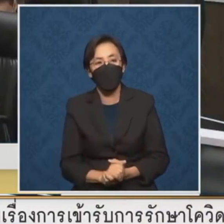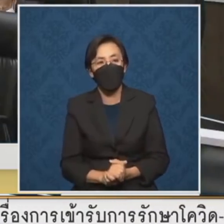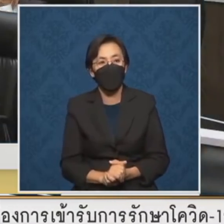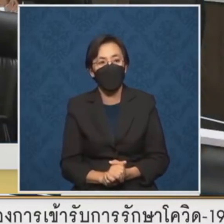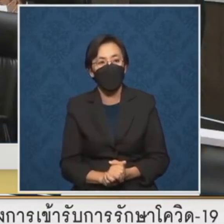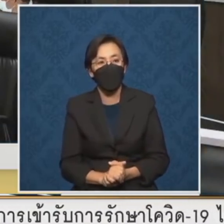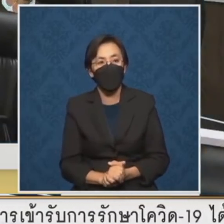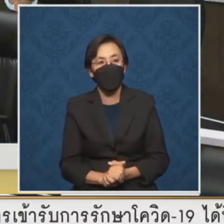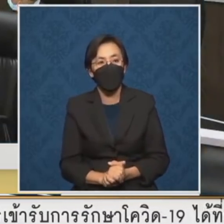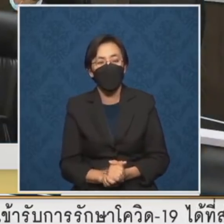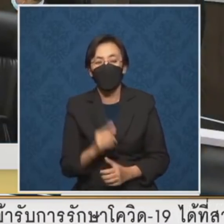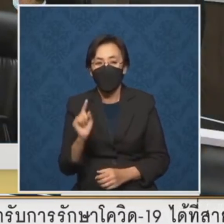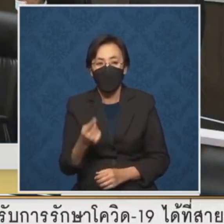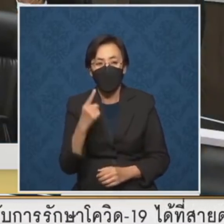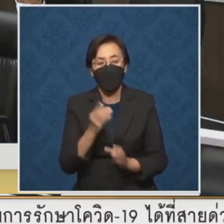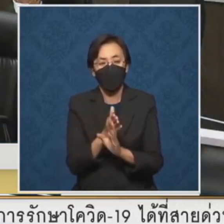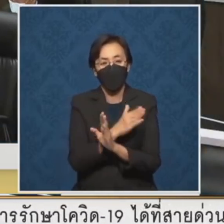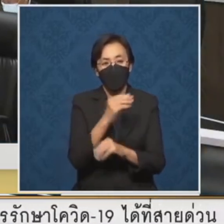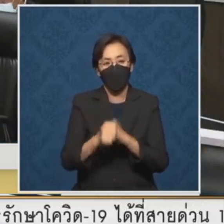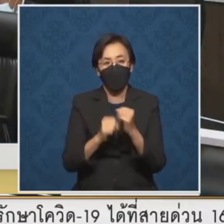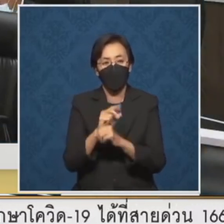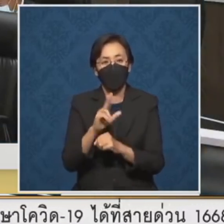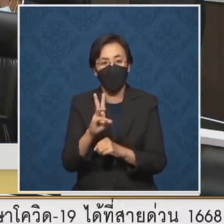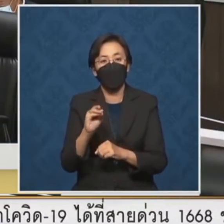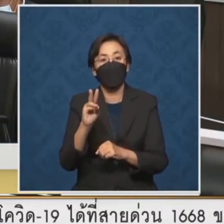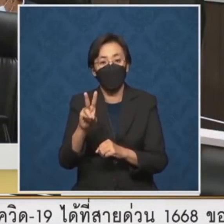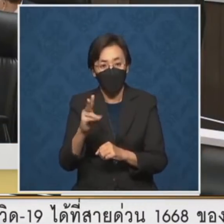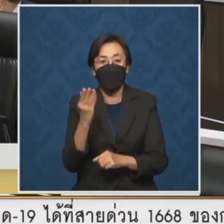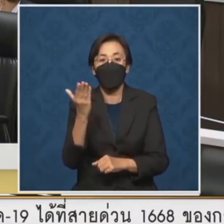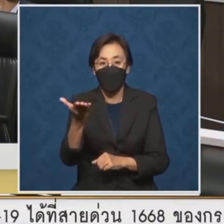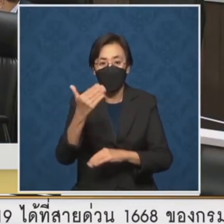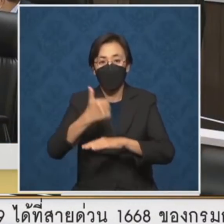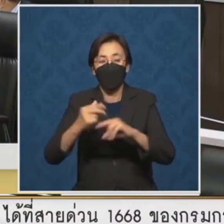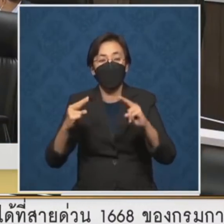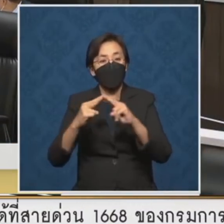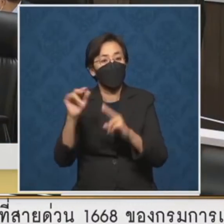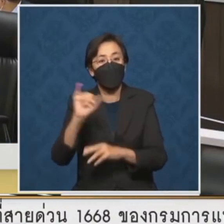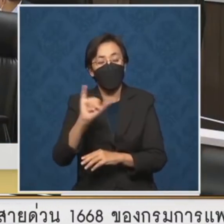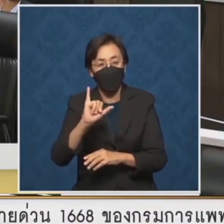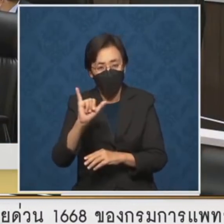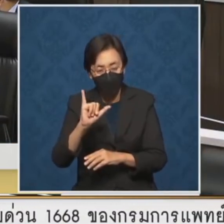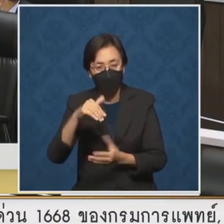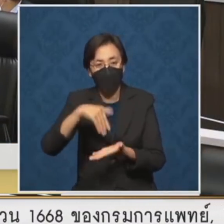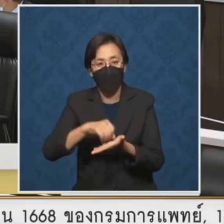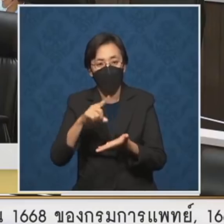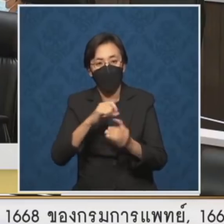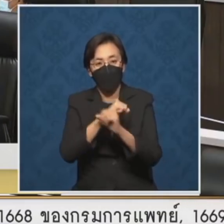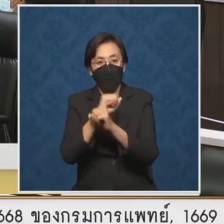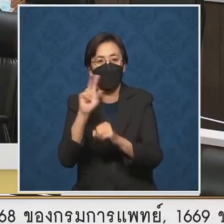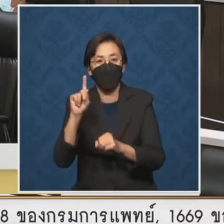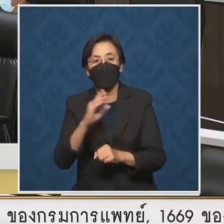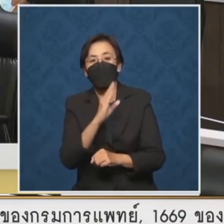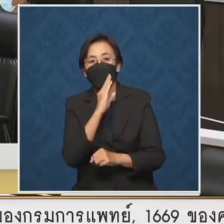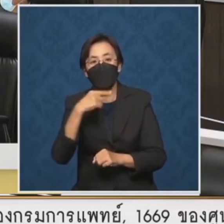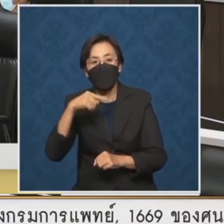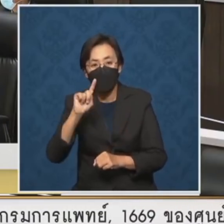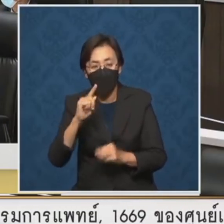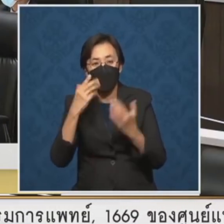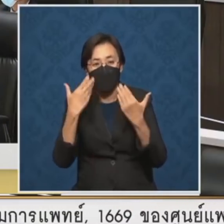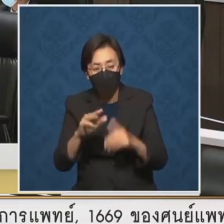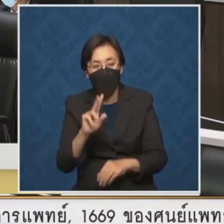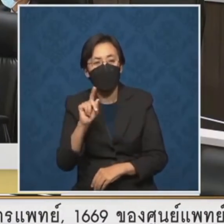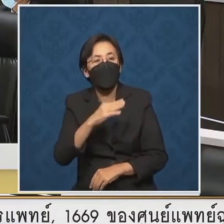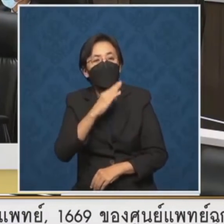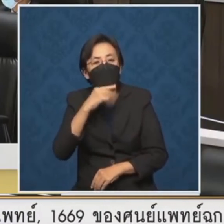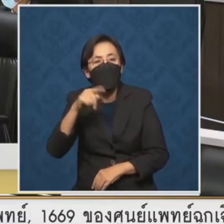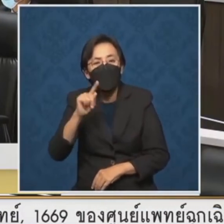แรกต้องย้อนไปเมื่อปี62ครับท่านยังไม่ได้เป็นรัฐมนตรีกระทรวงจัดตั้งศูนย์ต่อต้านข่าวปลอมขึ้นมาครับหลังจากนั้นก็ใช้คำว่าข่าวปลอมม